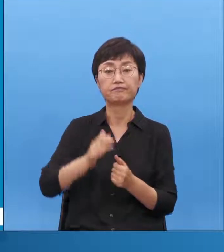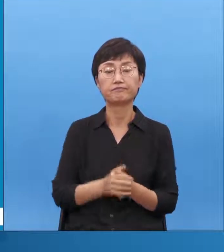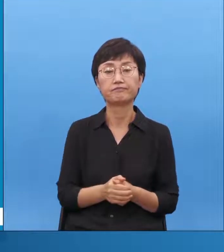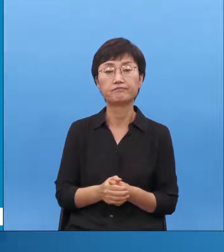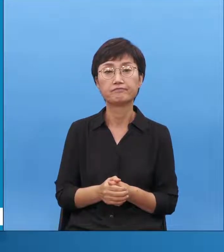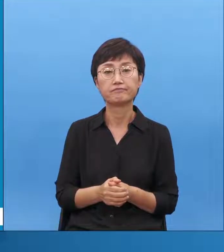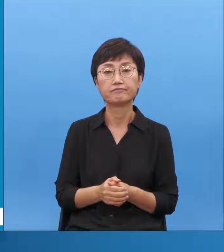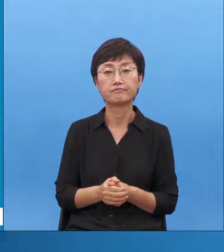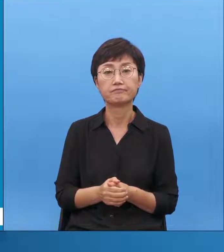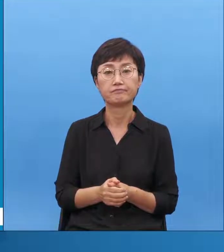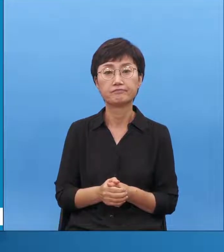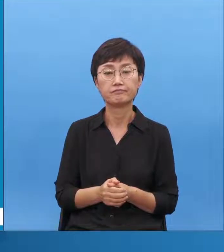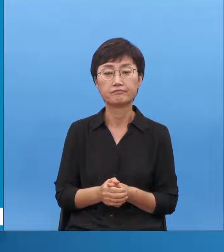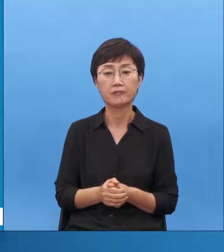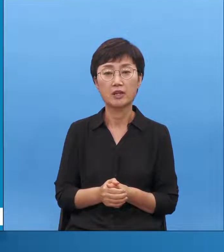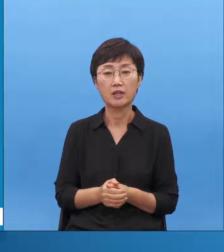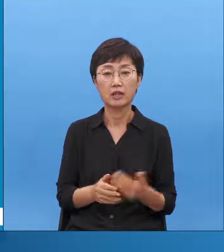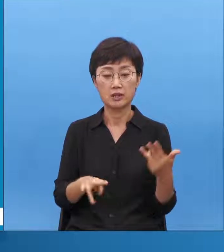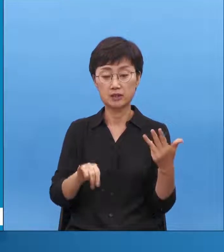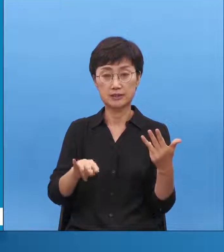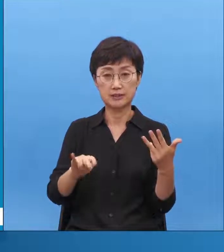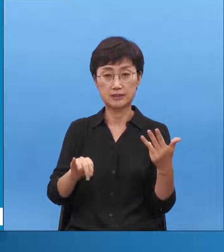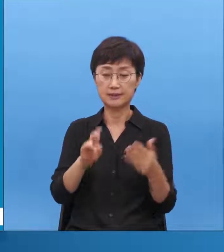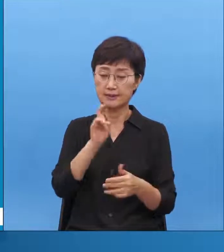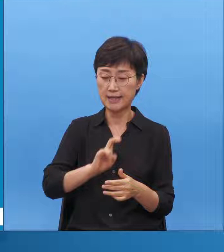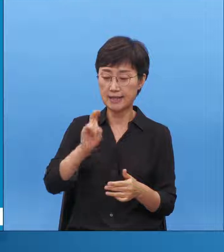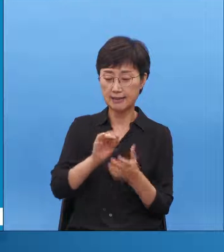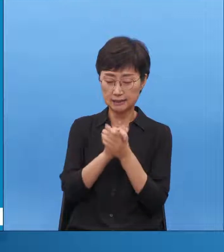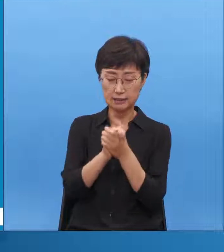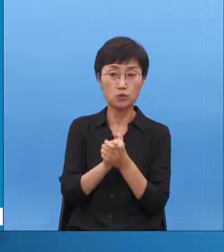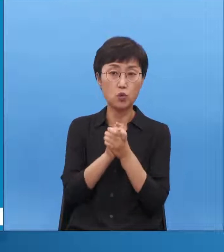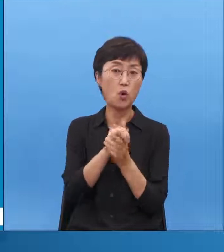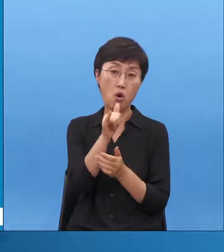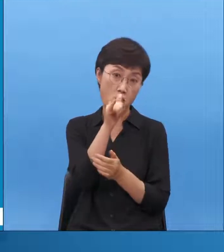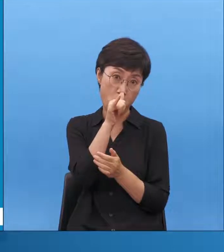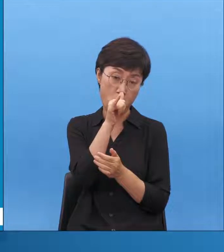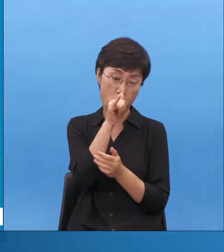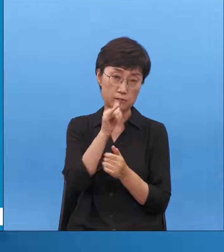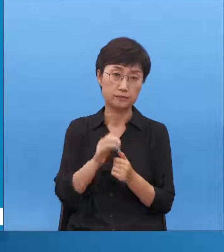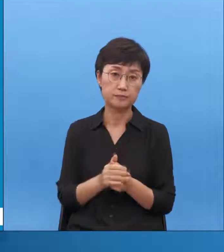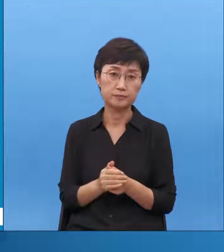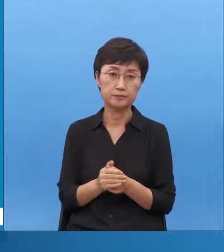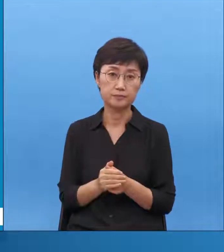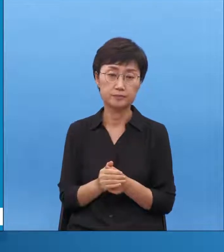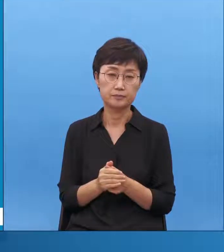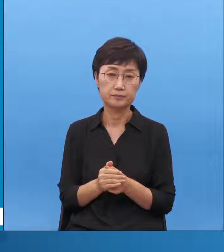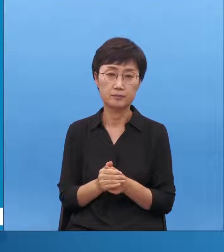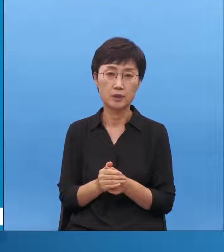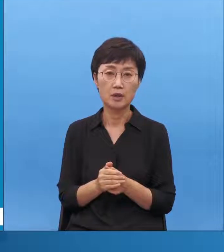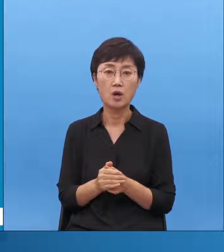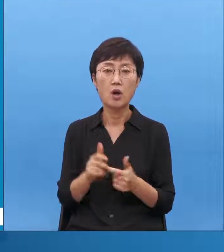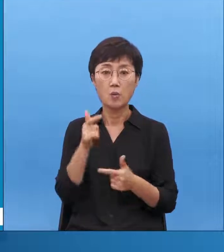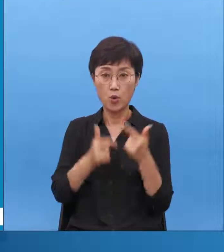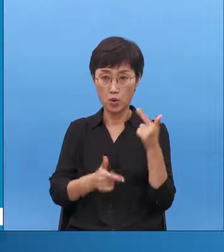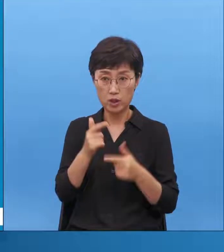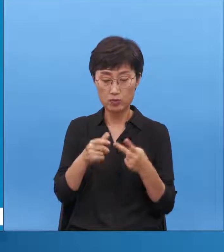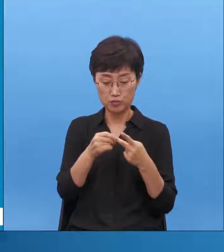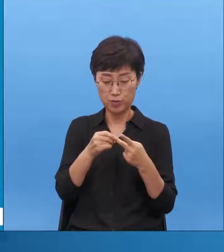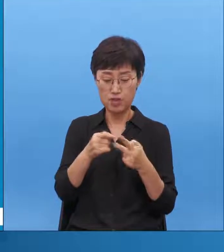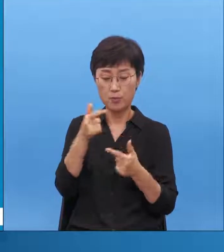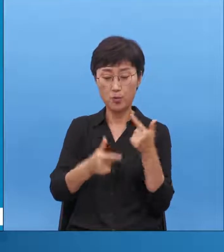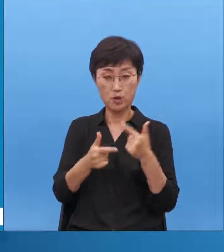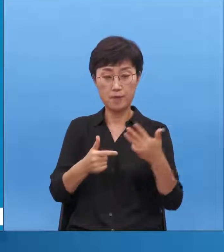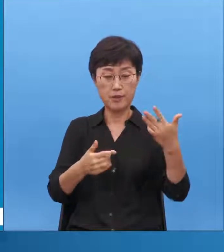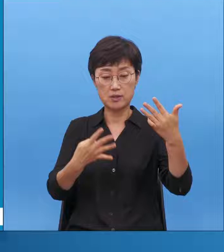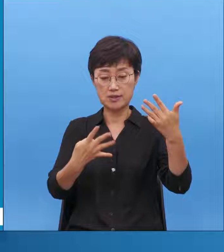있습니다. 8시부턴 찬양과 함께하는 기도회가 이어집니다. 대회 1강 메시지는 이튿날인 4일